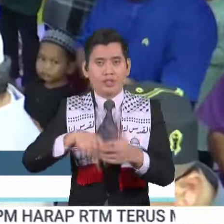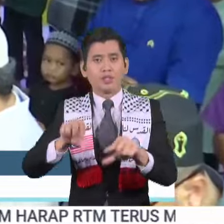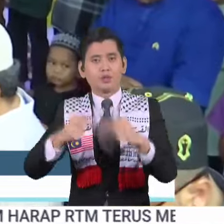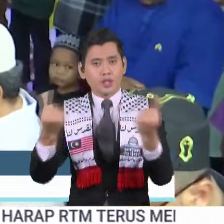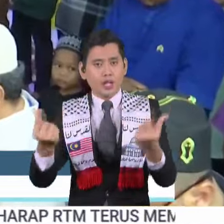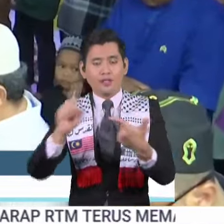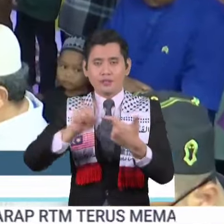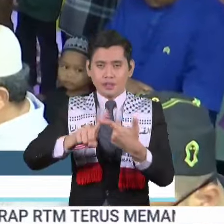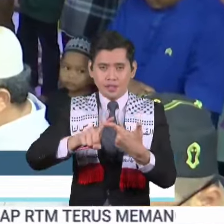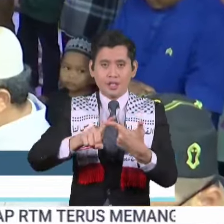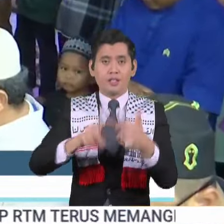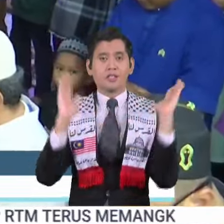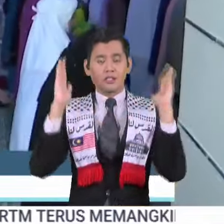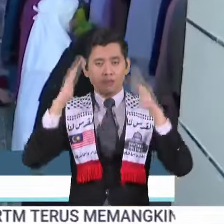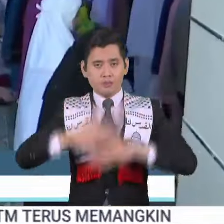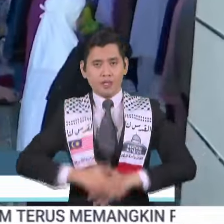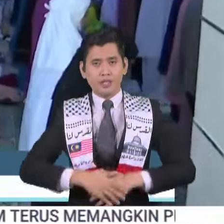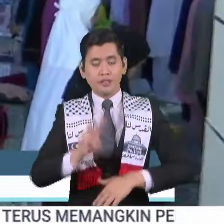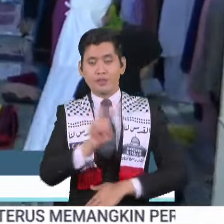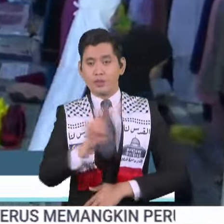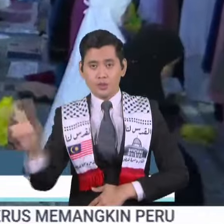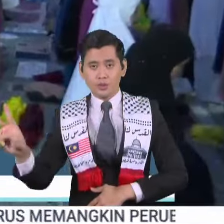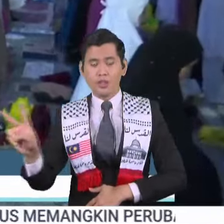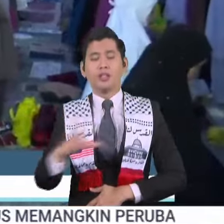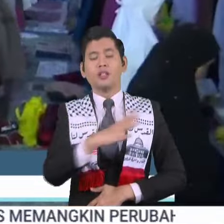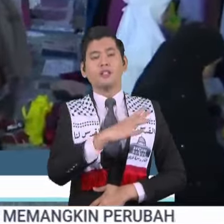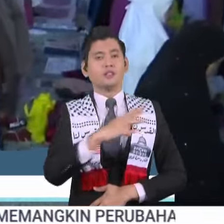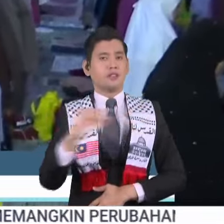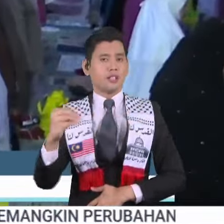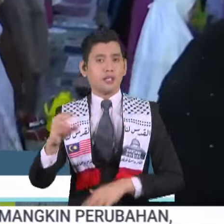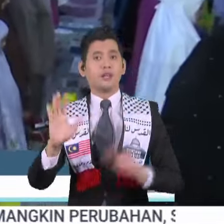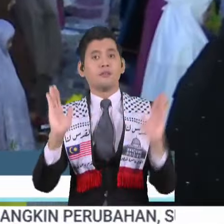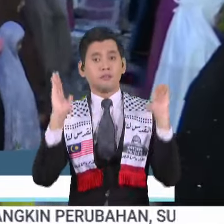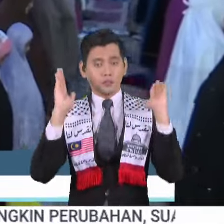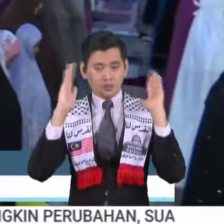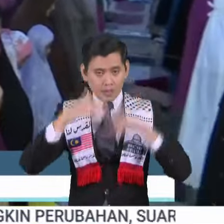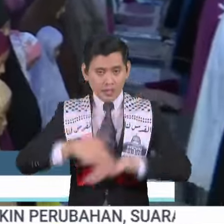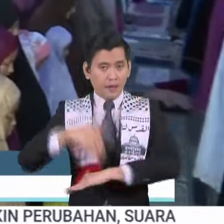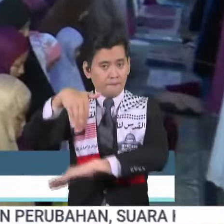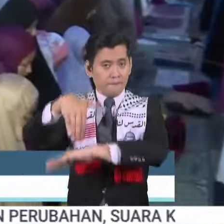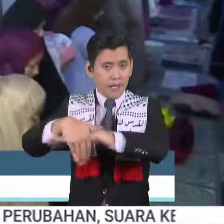menunaikan solat tarawih, membaca Al-Quran, qiyamul lail dan bersedekah.